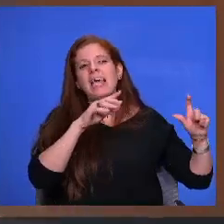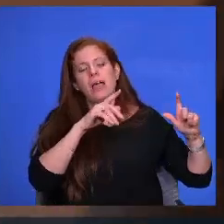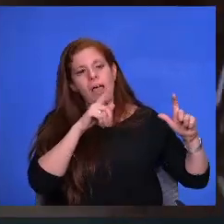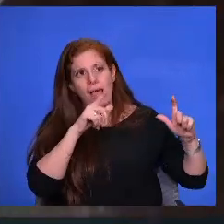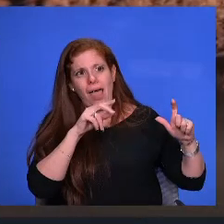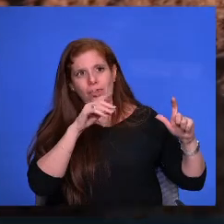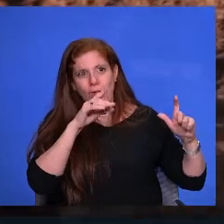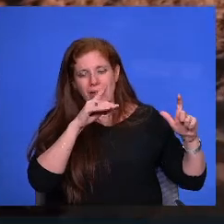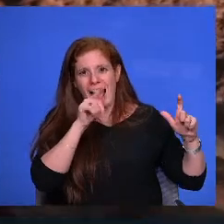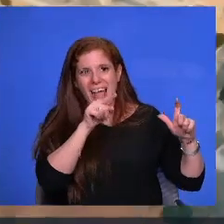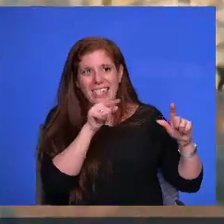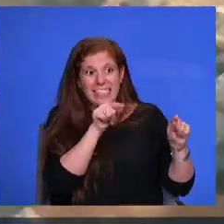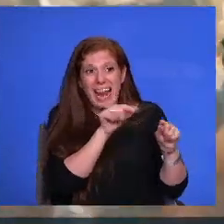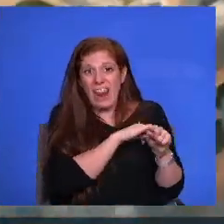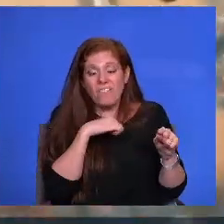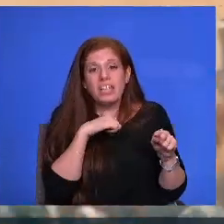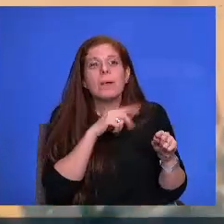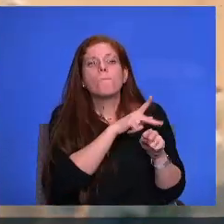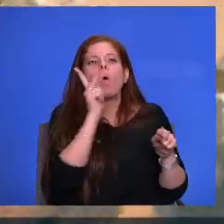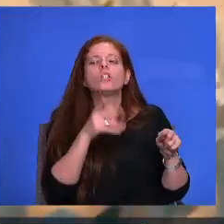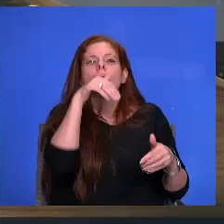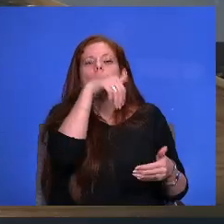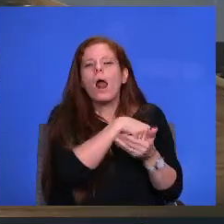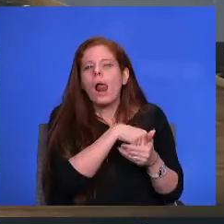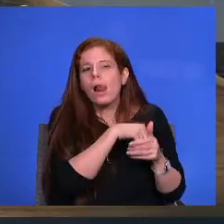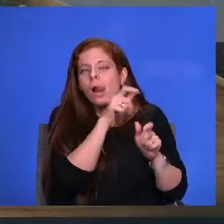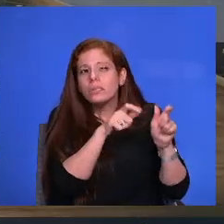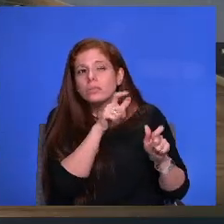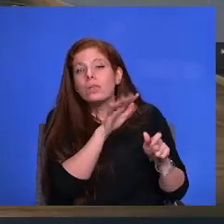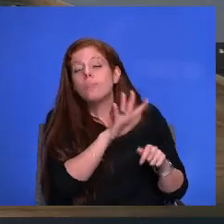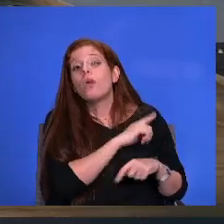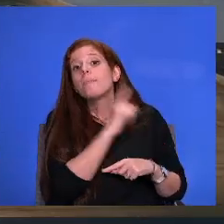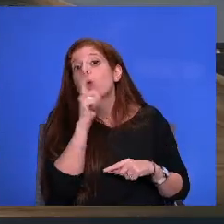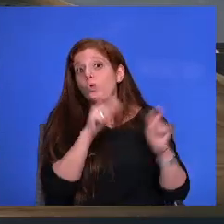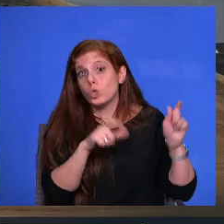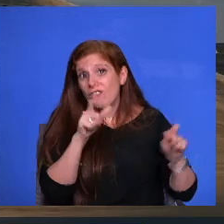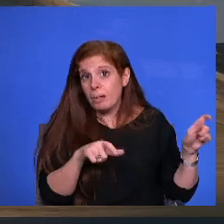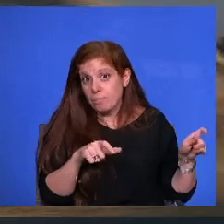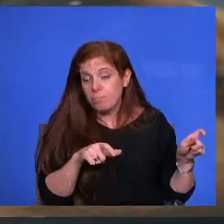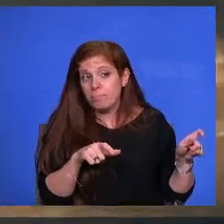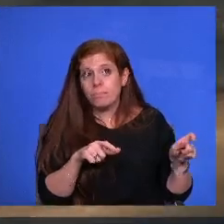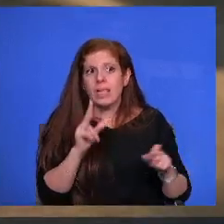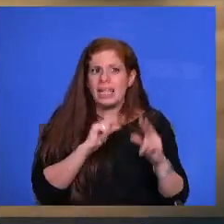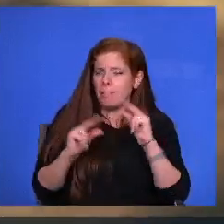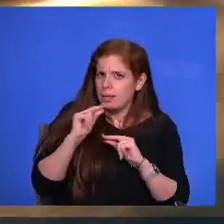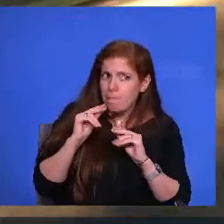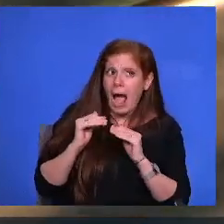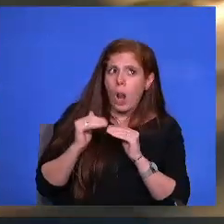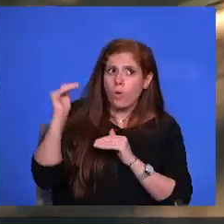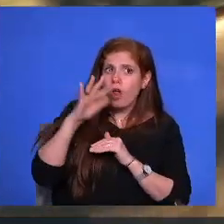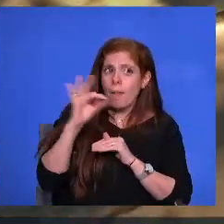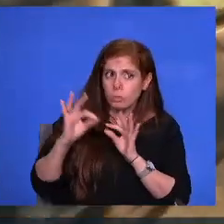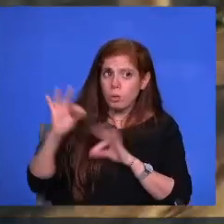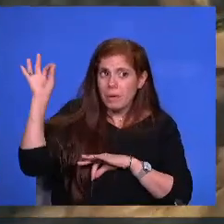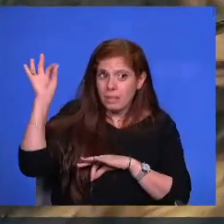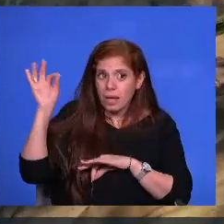שאמור להכניס בסופו של דבר 5 מיליון תושבים. אתה מדבר על גובה של 500 מטר, האורך